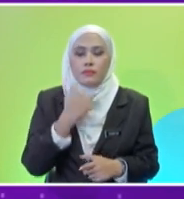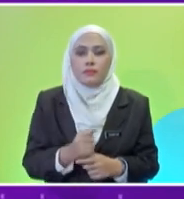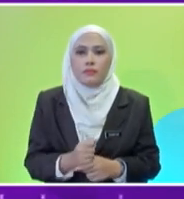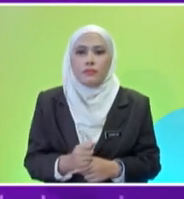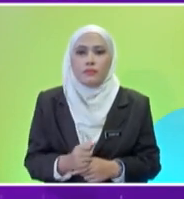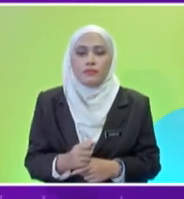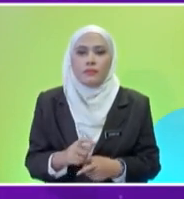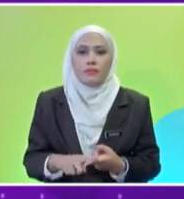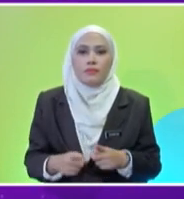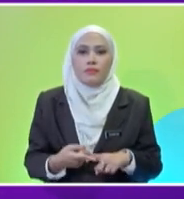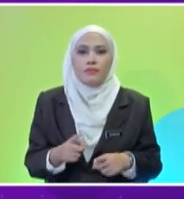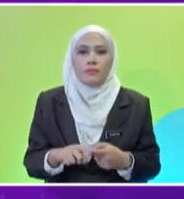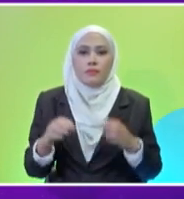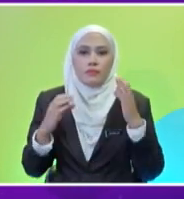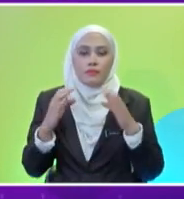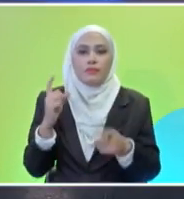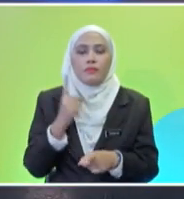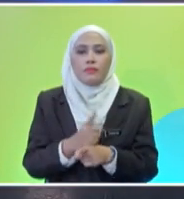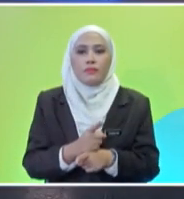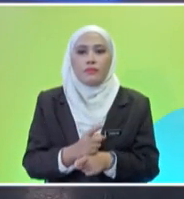kawan-kawannya mengatakan betul